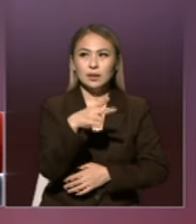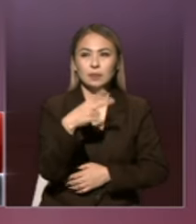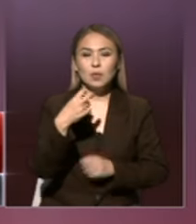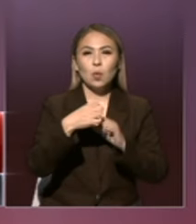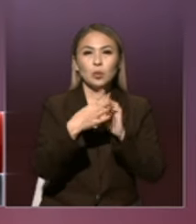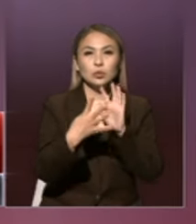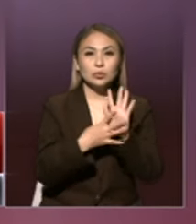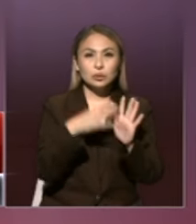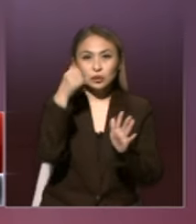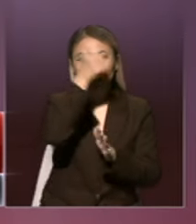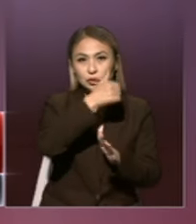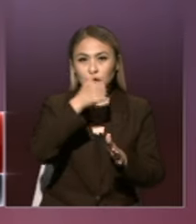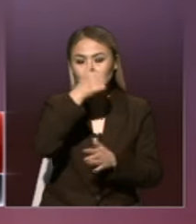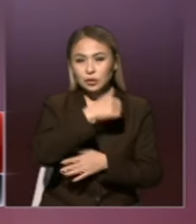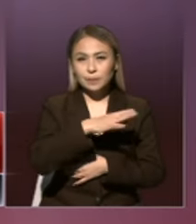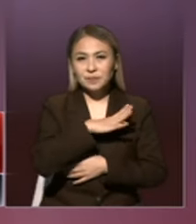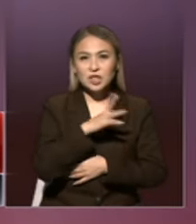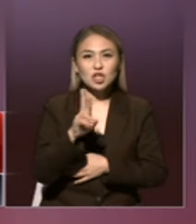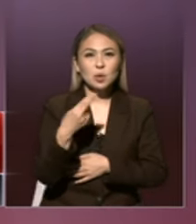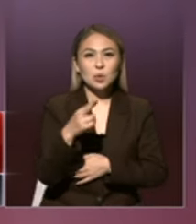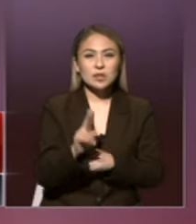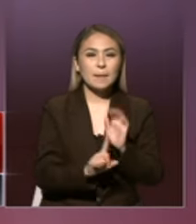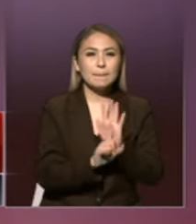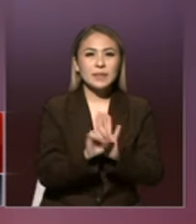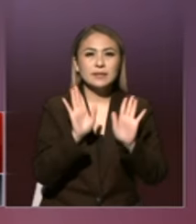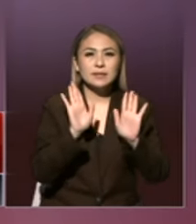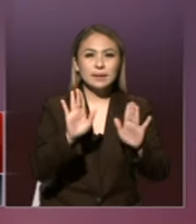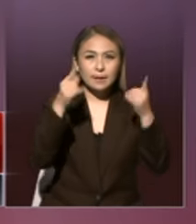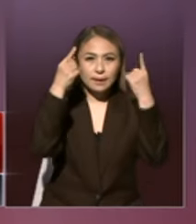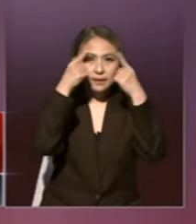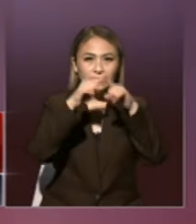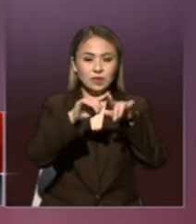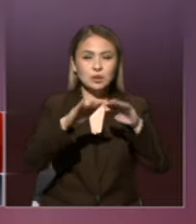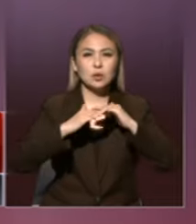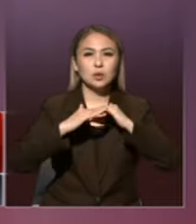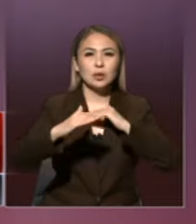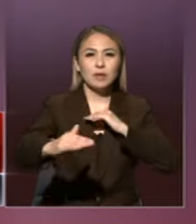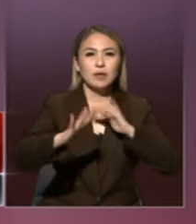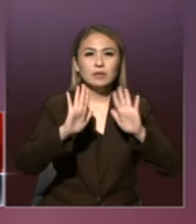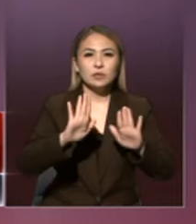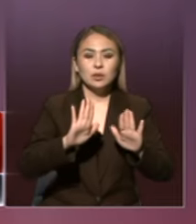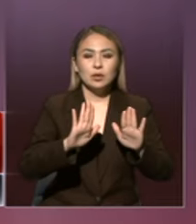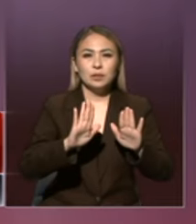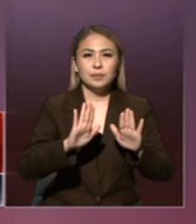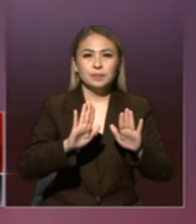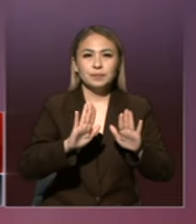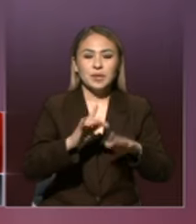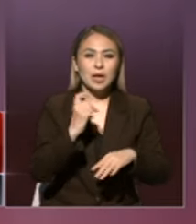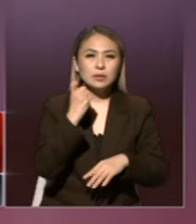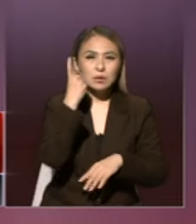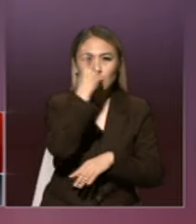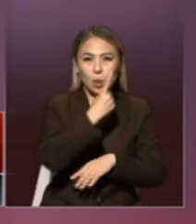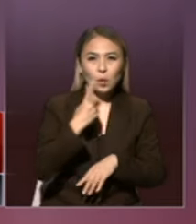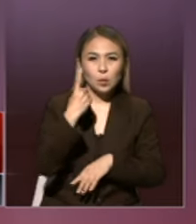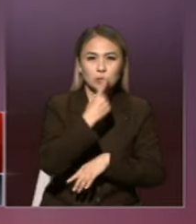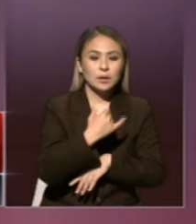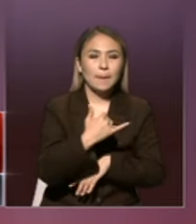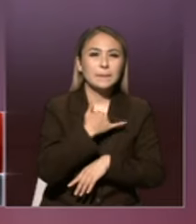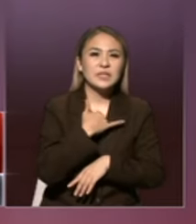2019 жылдың 99 айынан бастап енгізілді. Тек қана отандық техникаға енгізілді. Бір жылдай біздер